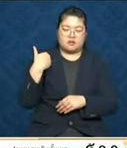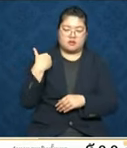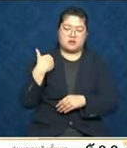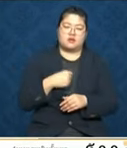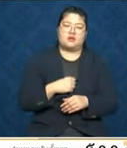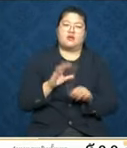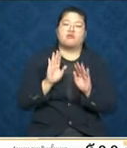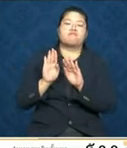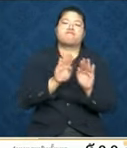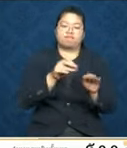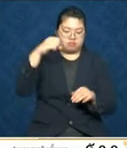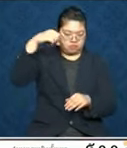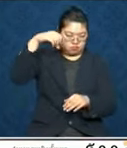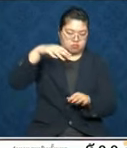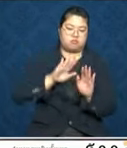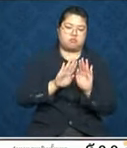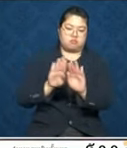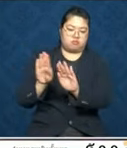ประธานด้วยครับขอบคุณครับ